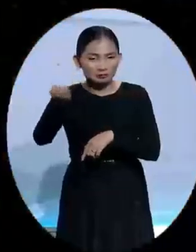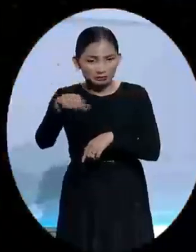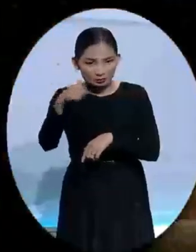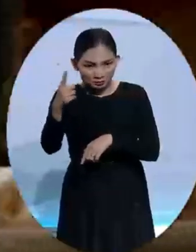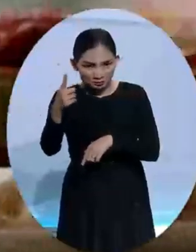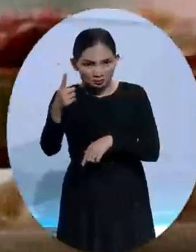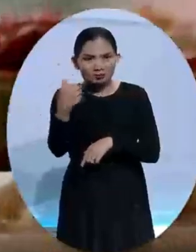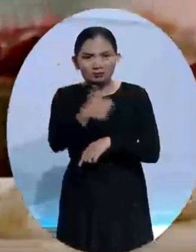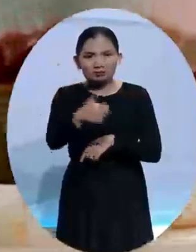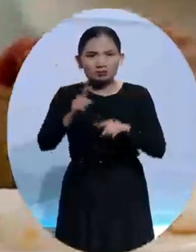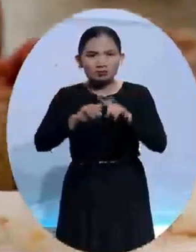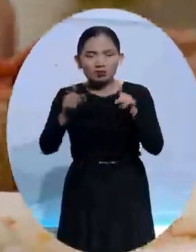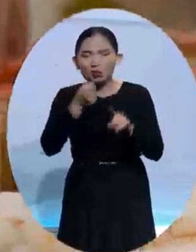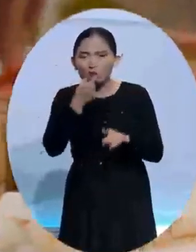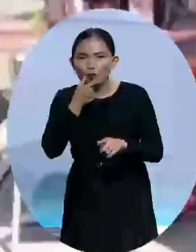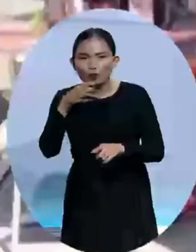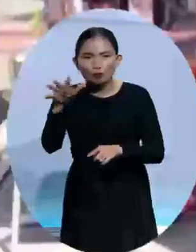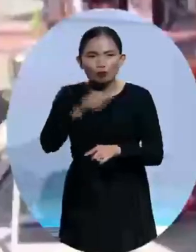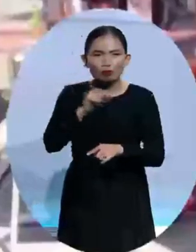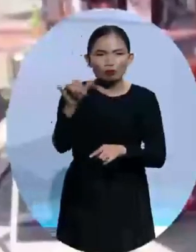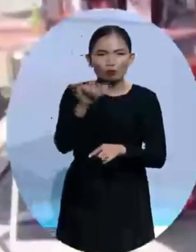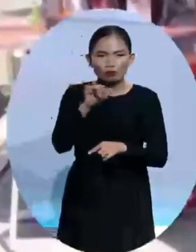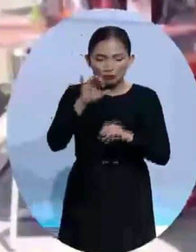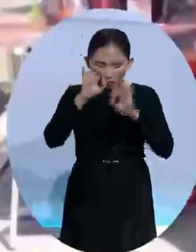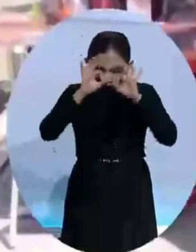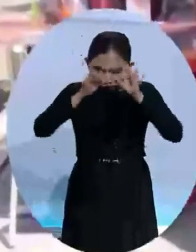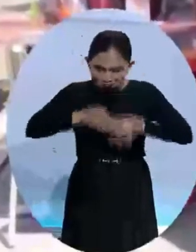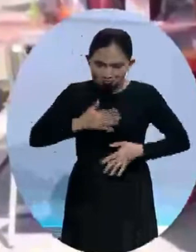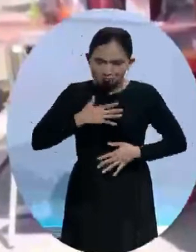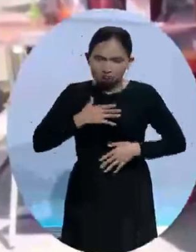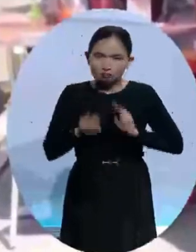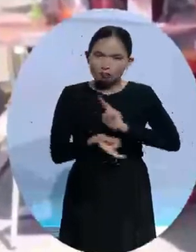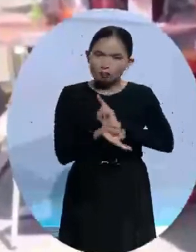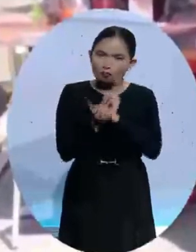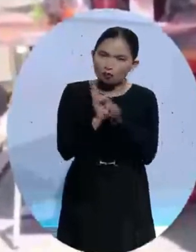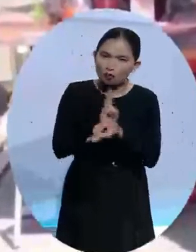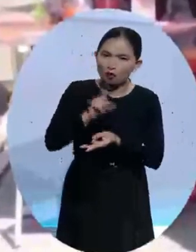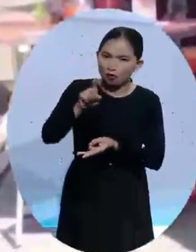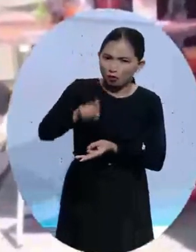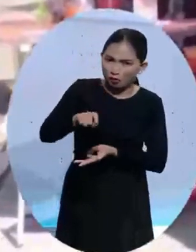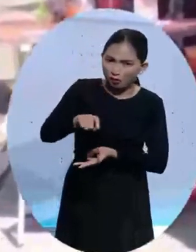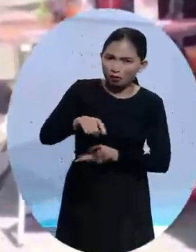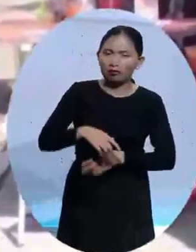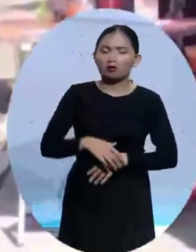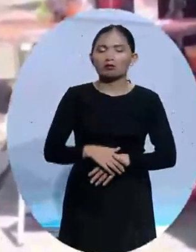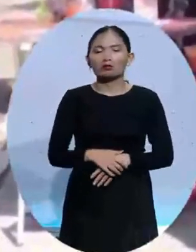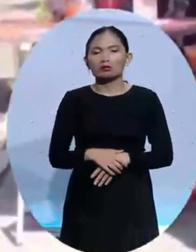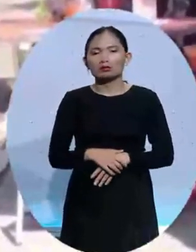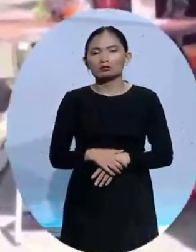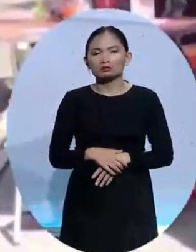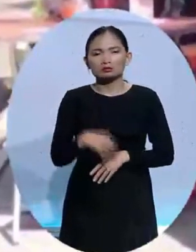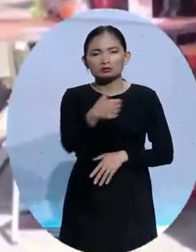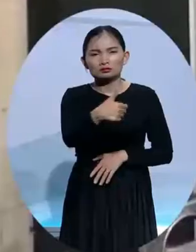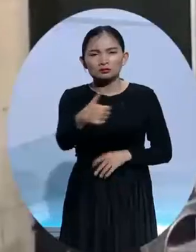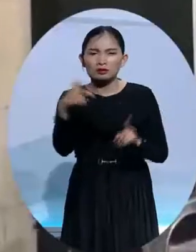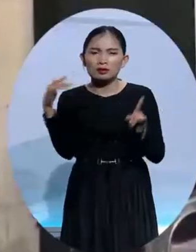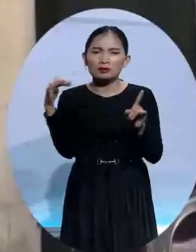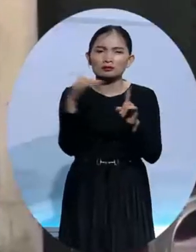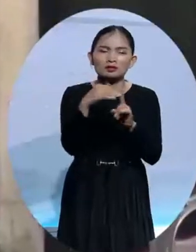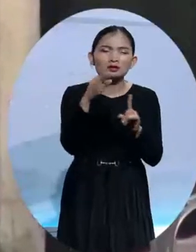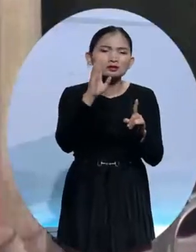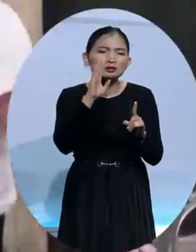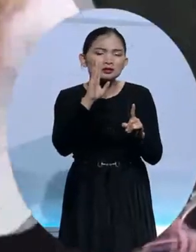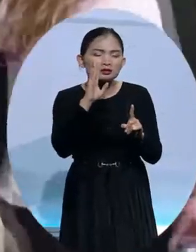thiện về thể chất và tinh thần. Kết quả cho thấy thuốc an toàn và dung nạp tốt. Những người tham gia cuộc thử nghiệm được cho